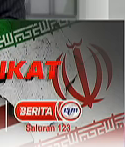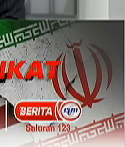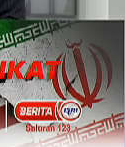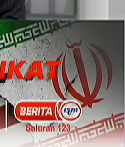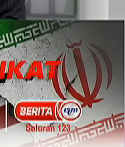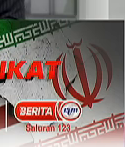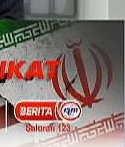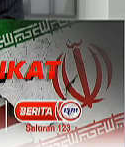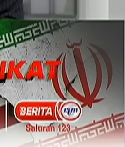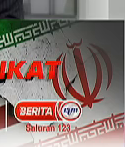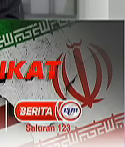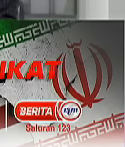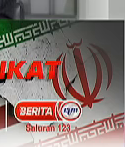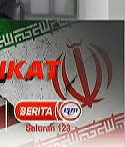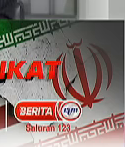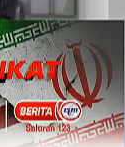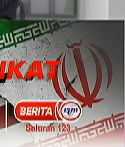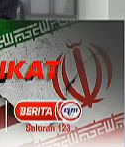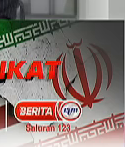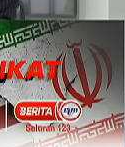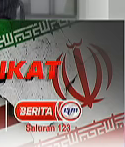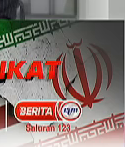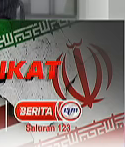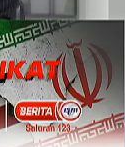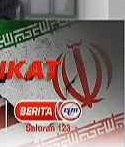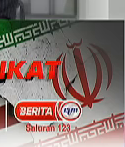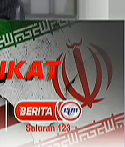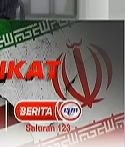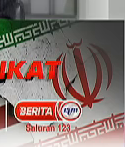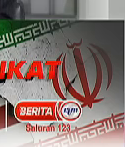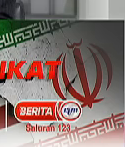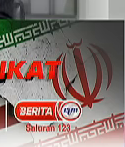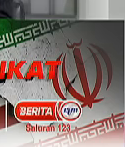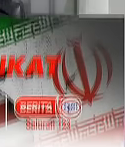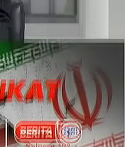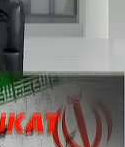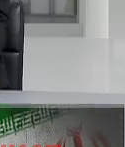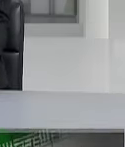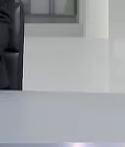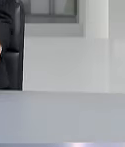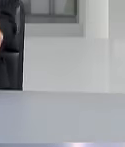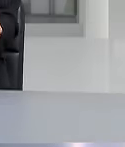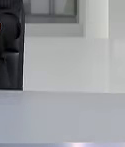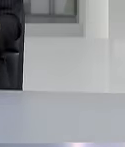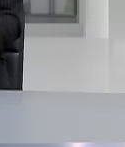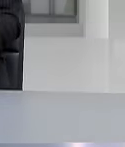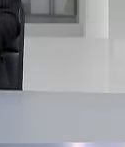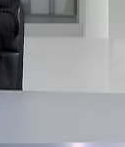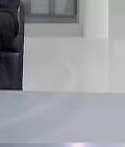khas konflik Iran-Amerika Syarikat di TV1. Dengan itu, Assalamualaikum. Salam, saya Malaysia. Terima kasih.